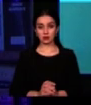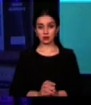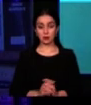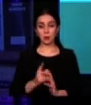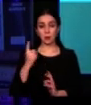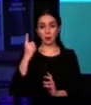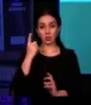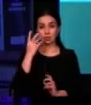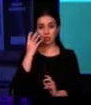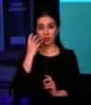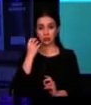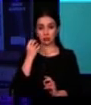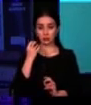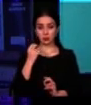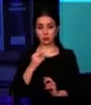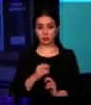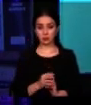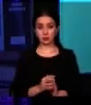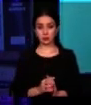Birinchi rasm.